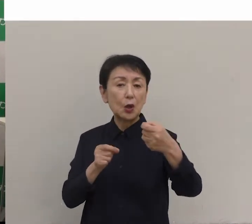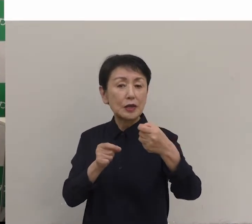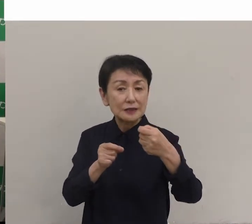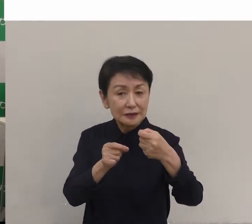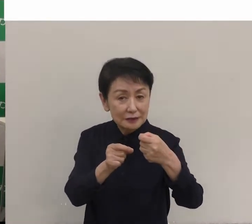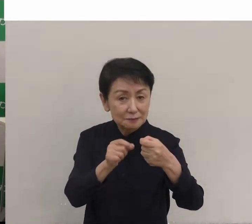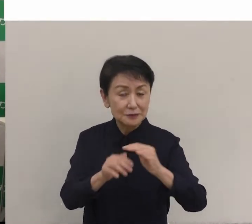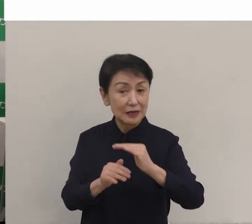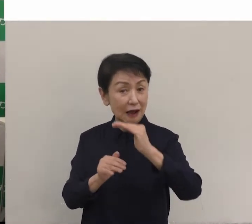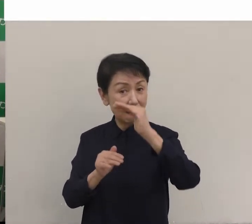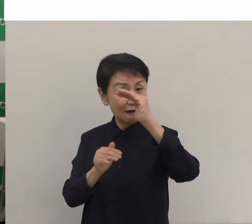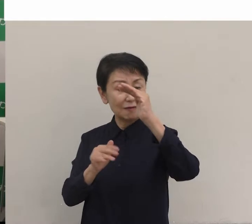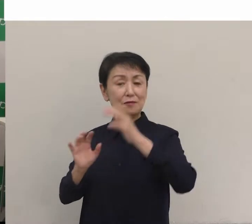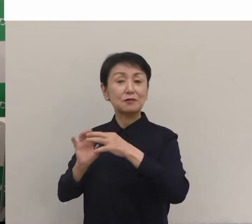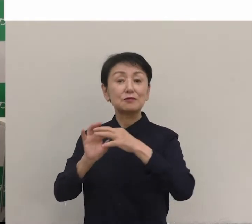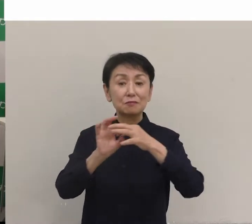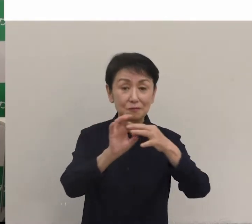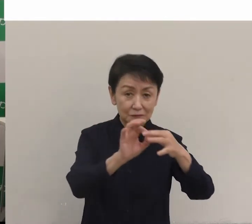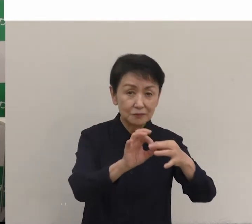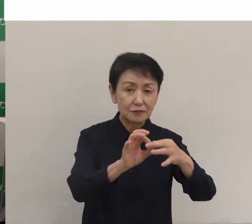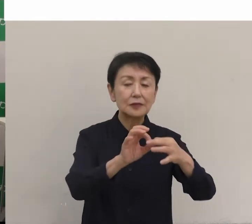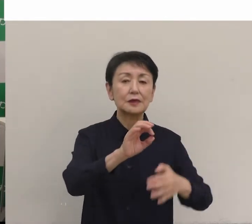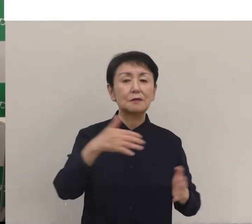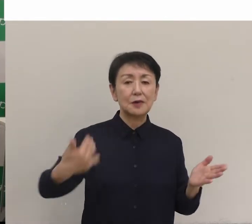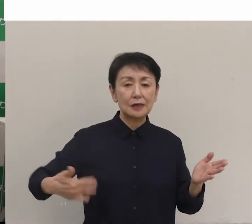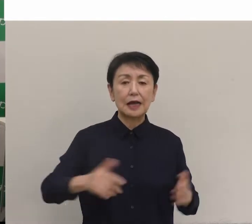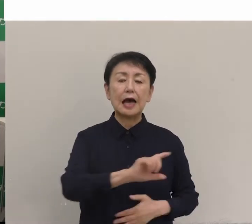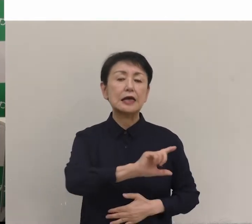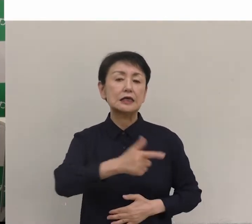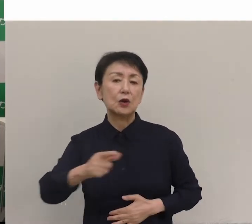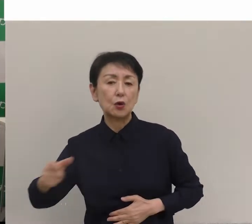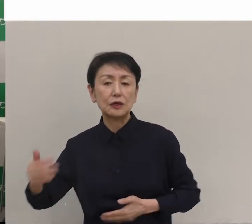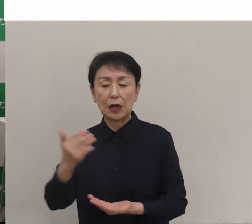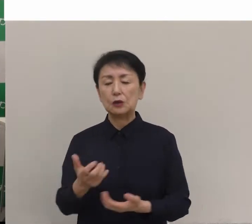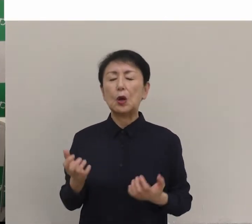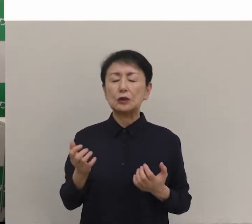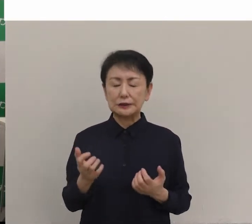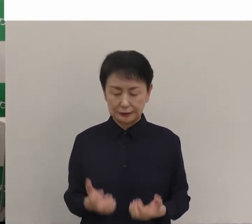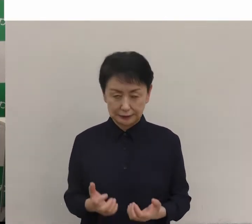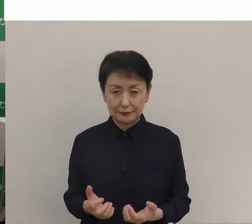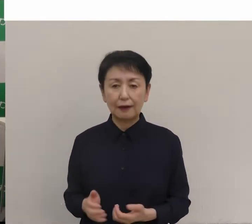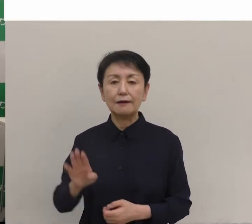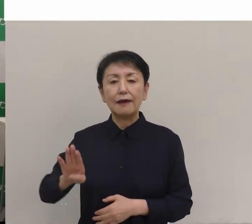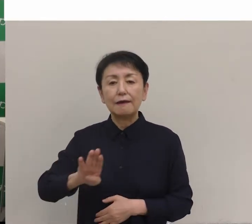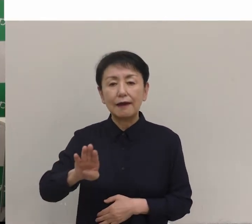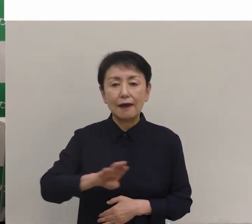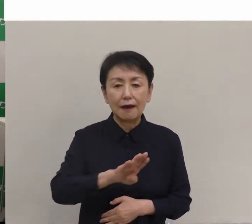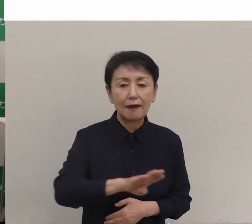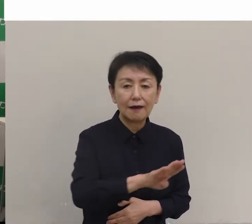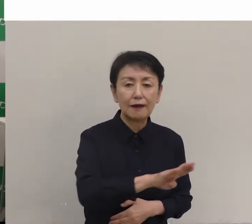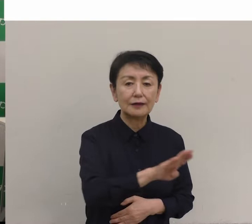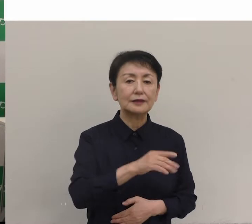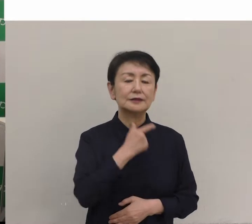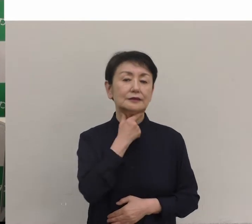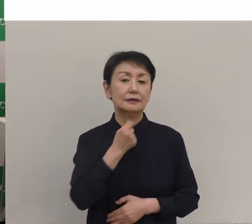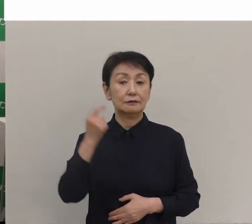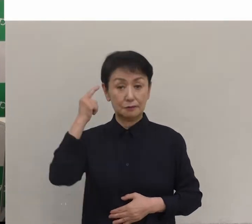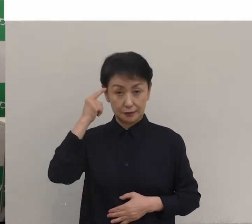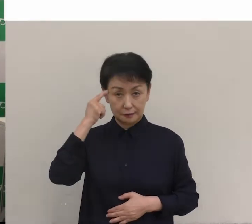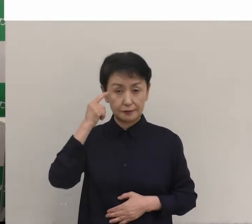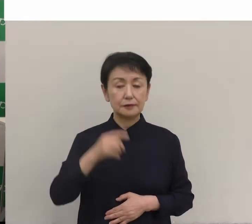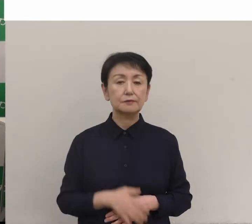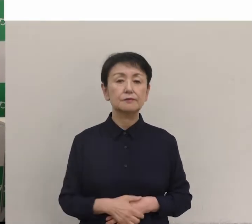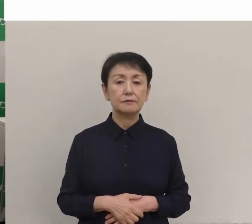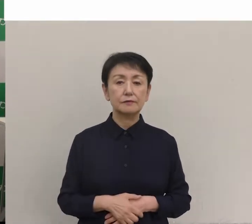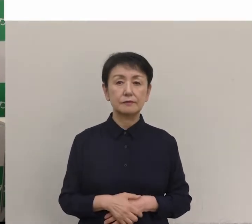持されておりますが、まだいろんなことをしっかりとケアしていきたいというふうに考えております。で、次